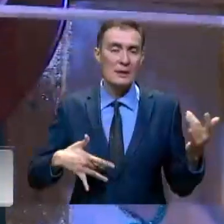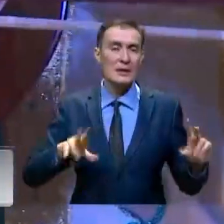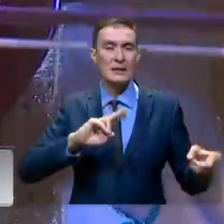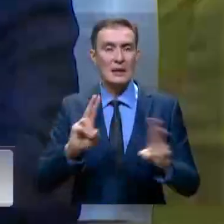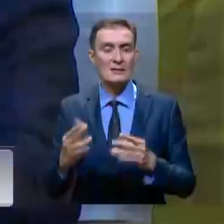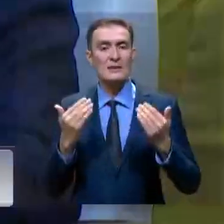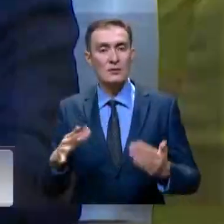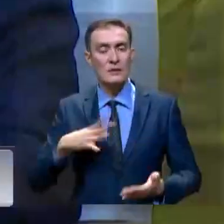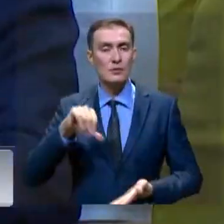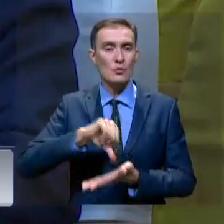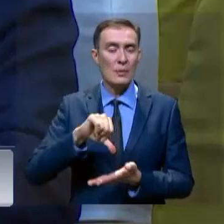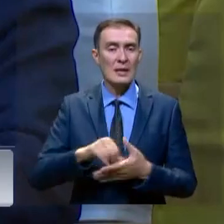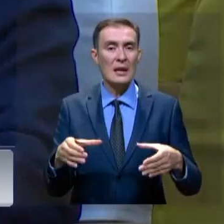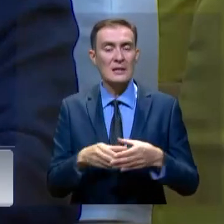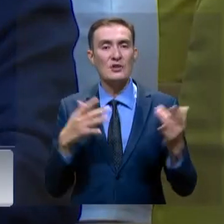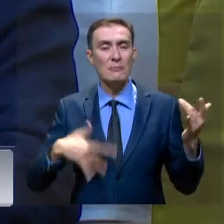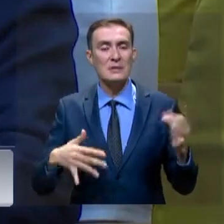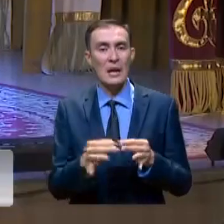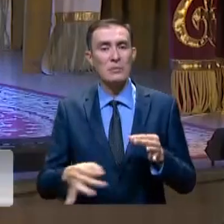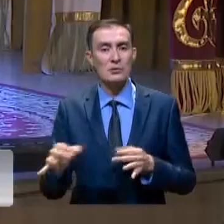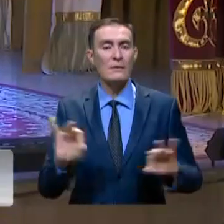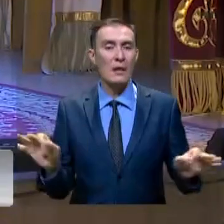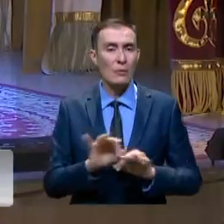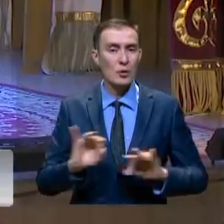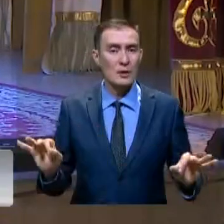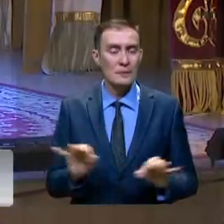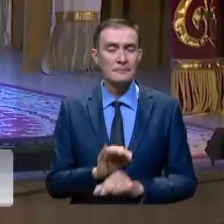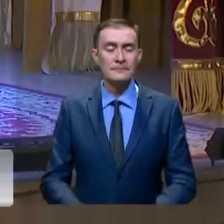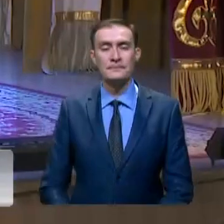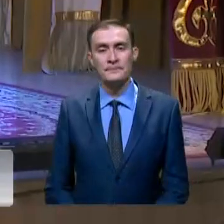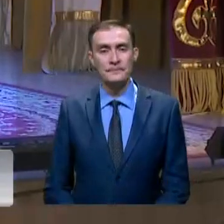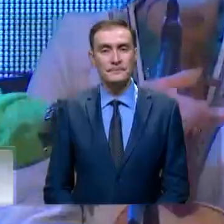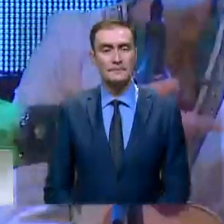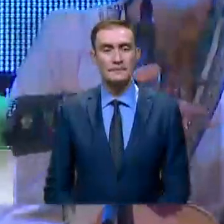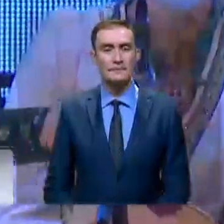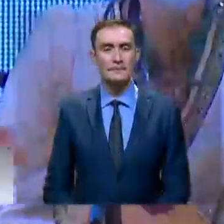А сегодня здесь выступает коллектив Жамбылской областной филармонии.